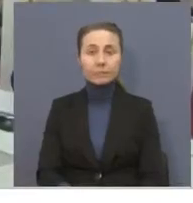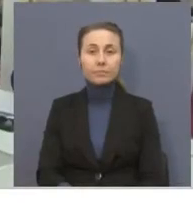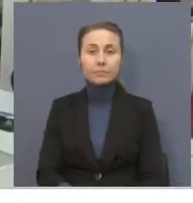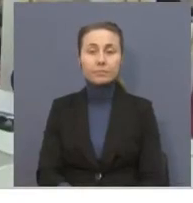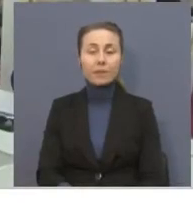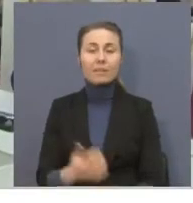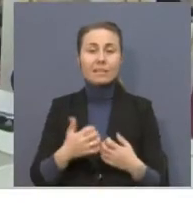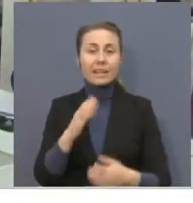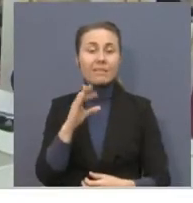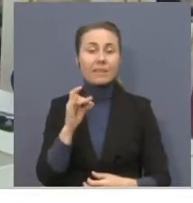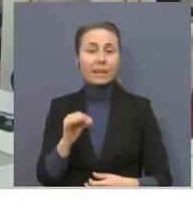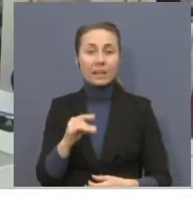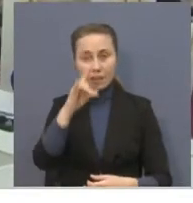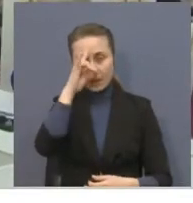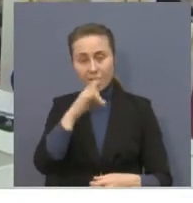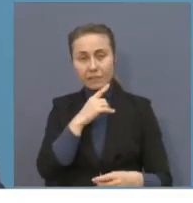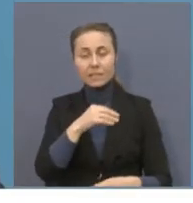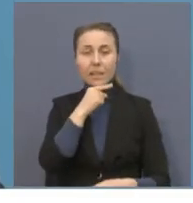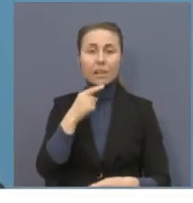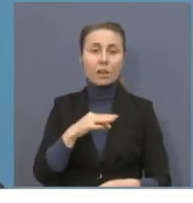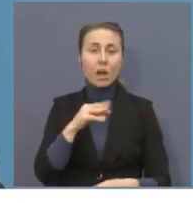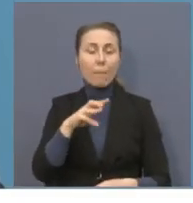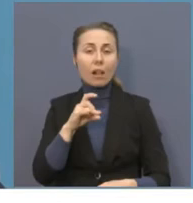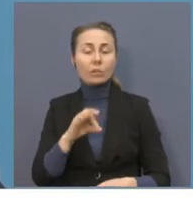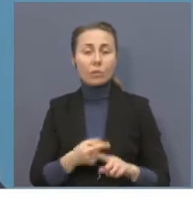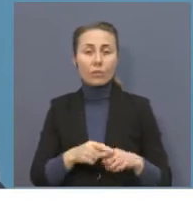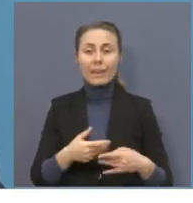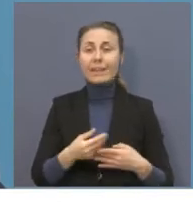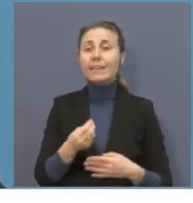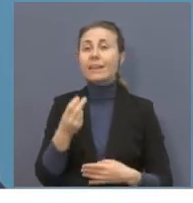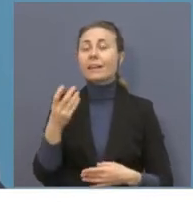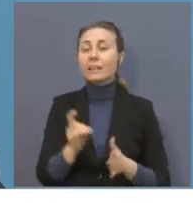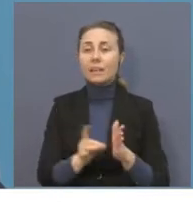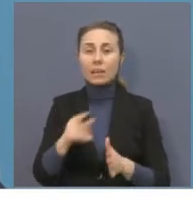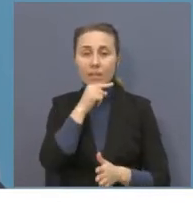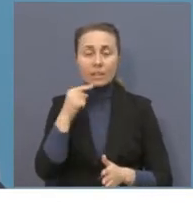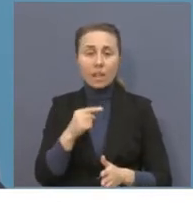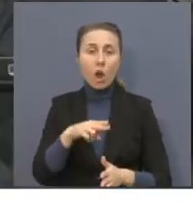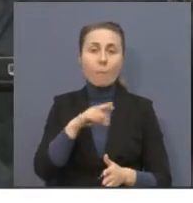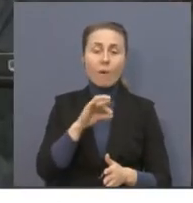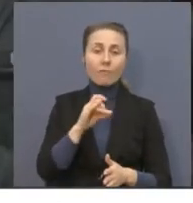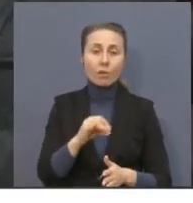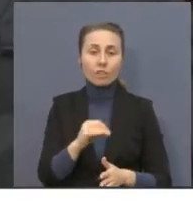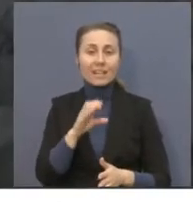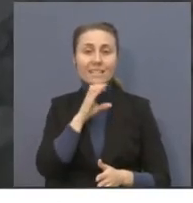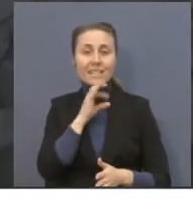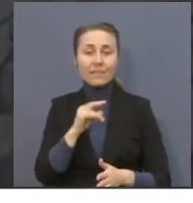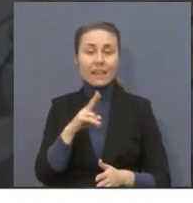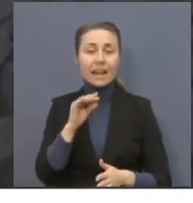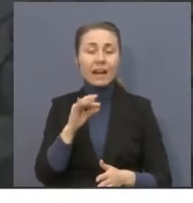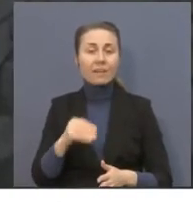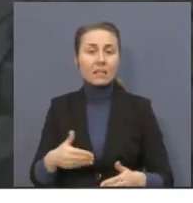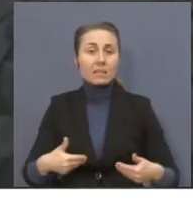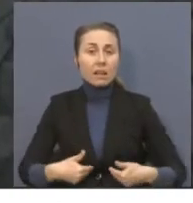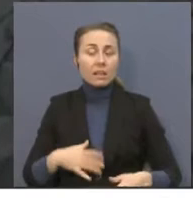В средние века люди в Казахстане, Украине, Беларуси, Молдове и некоторых регионах России, включая Поволжье и Северный Кавказ,